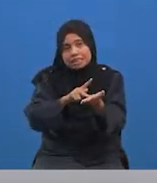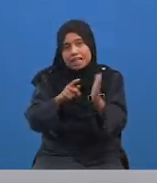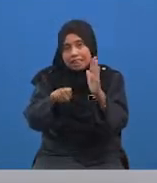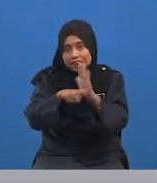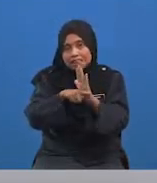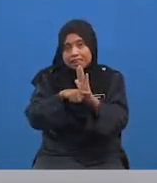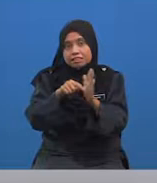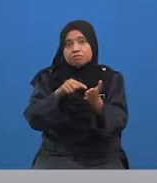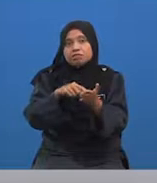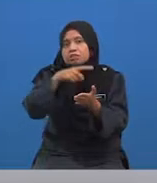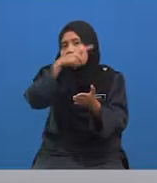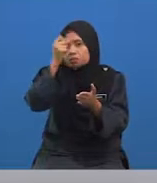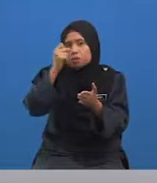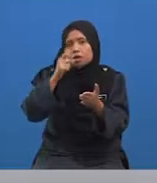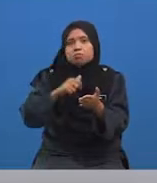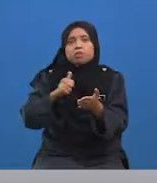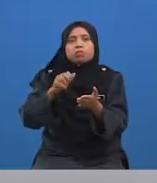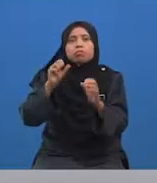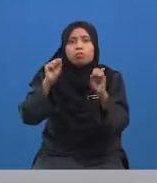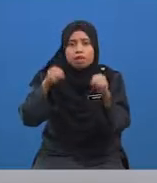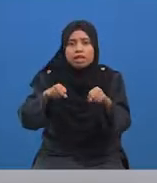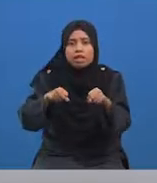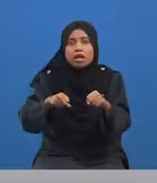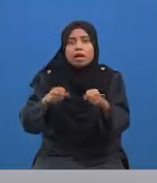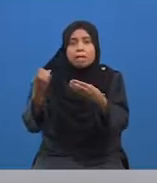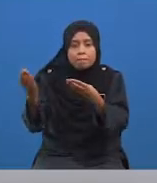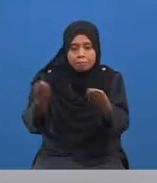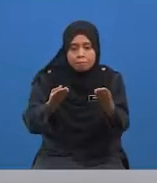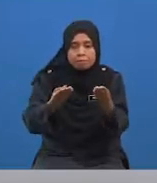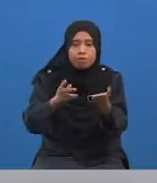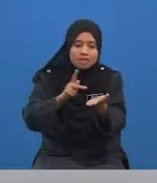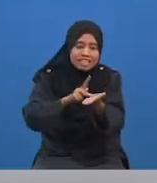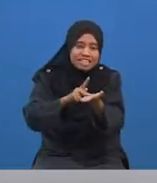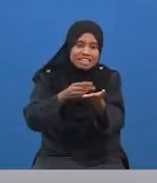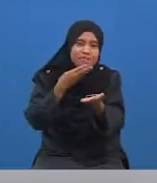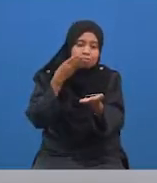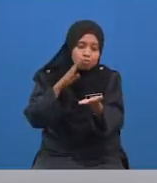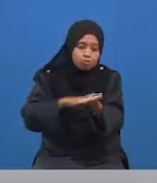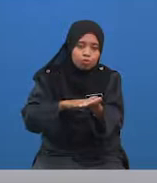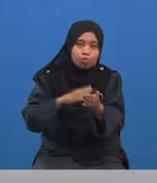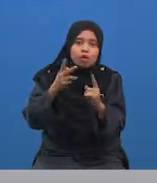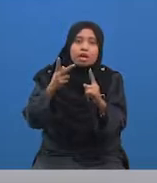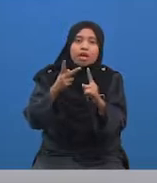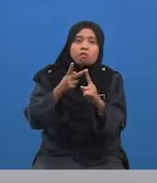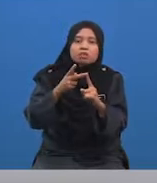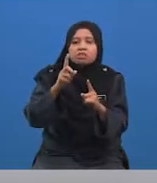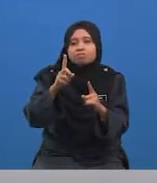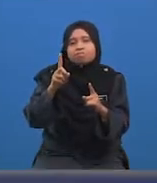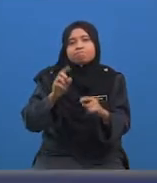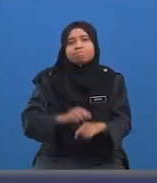ini kerana ianya boleh membawa kesan buruk kepada